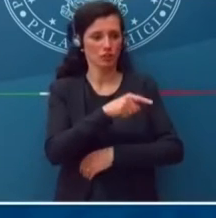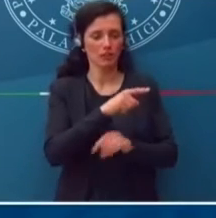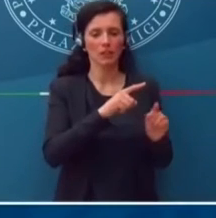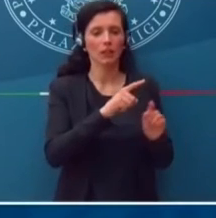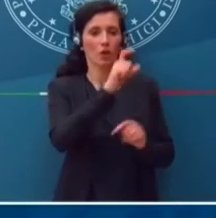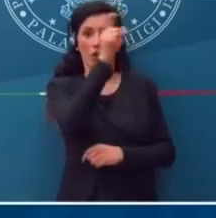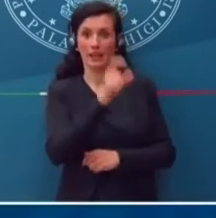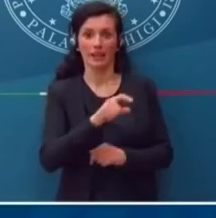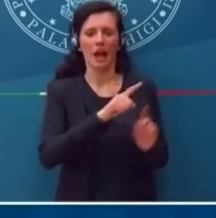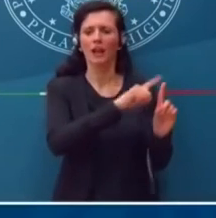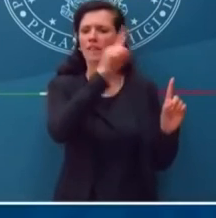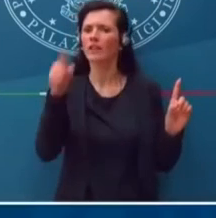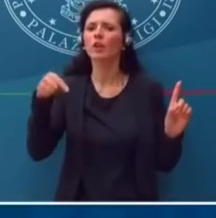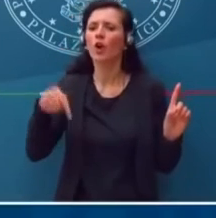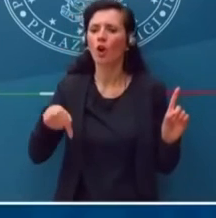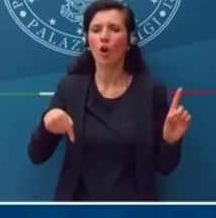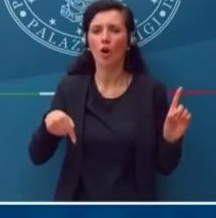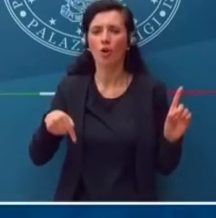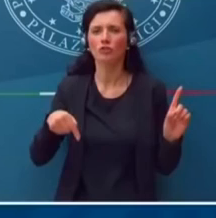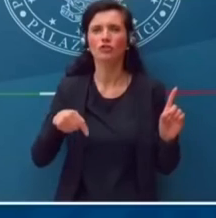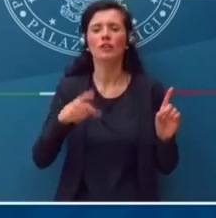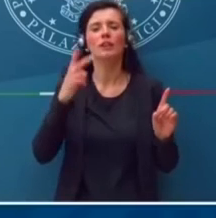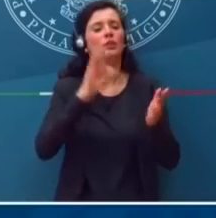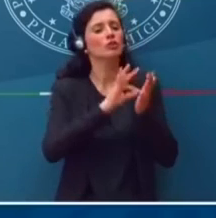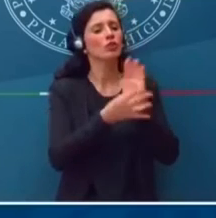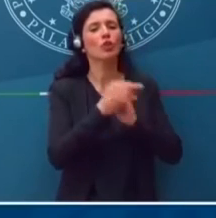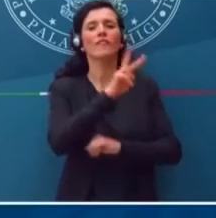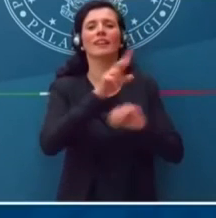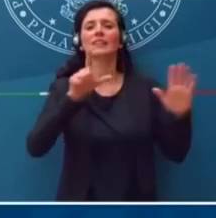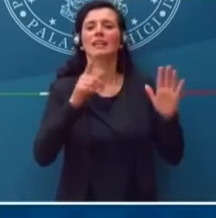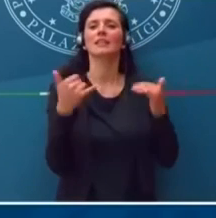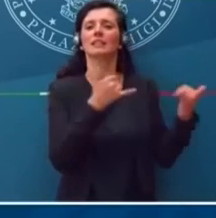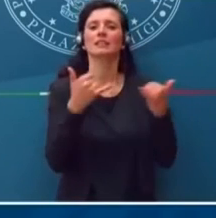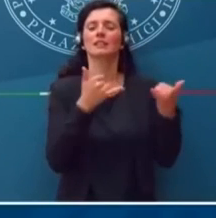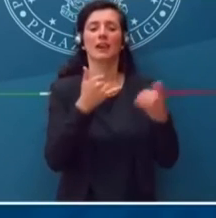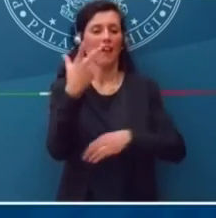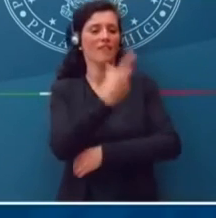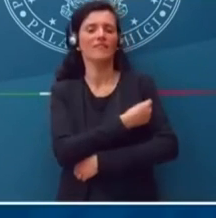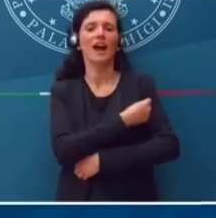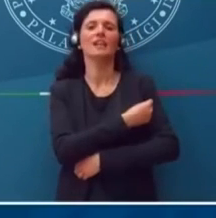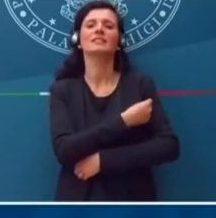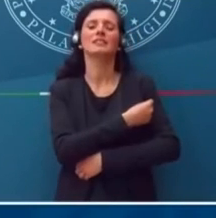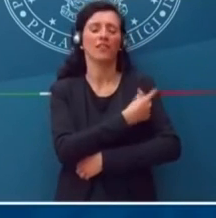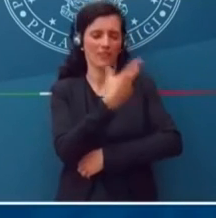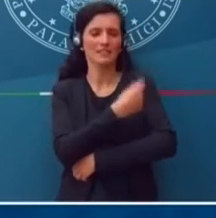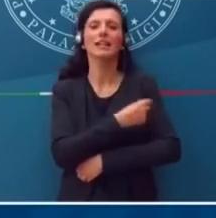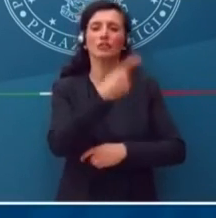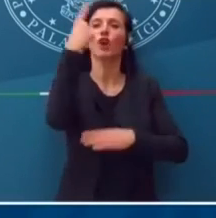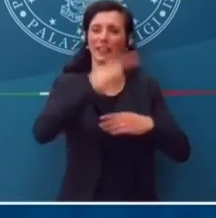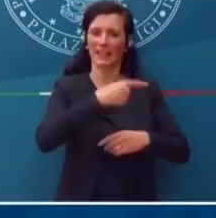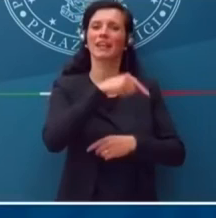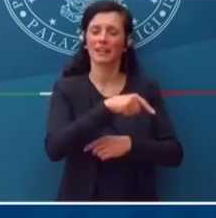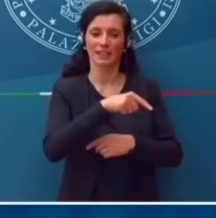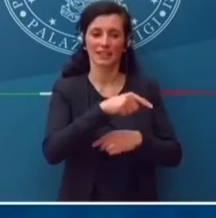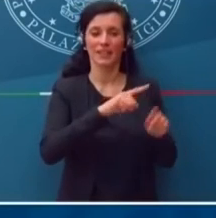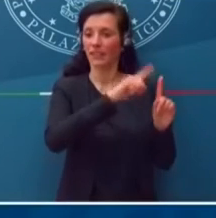Paese a oggi, quindi dal famoso 27 di dicembre, il Vaccination Day, a oggi, la